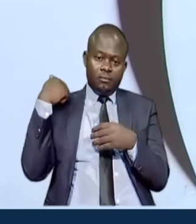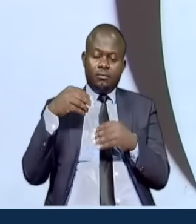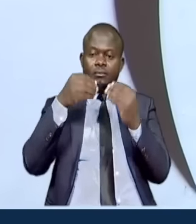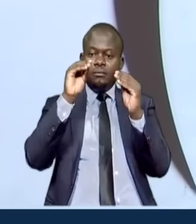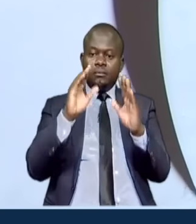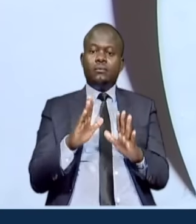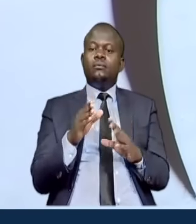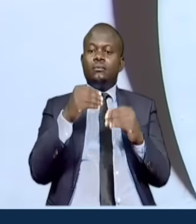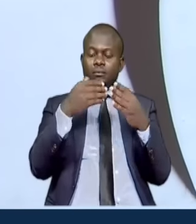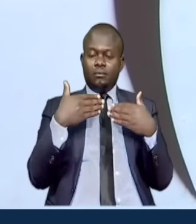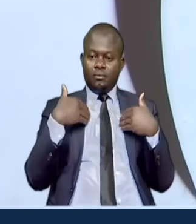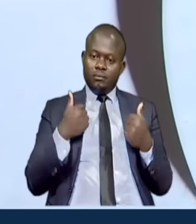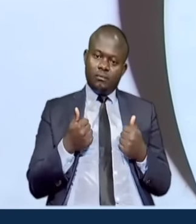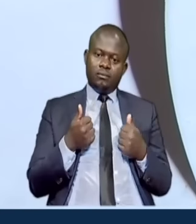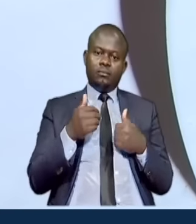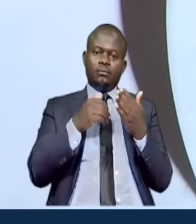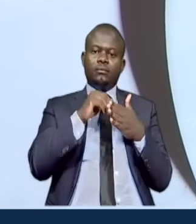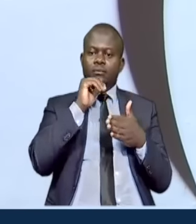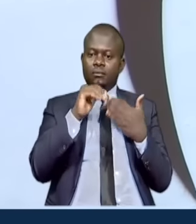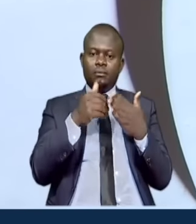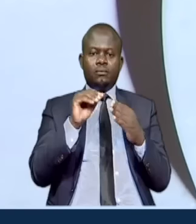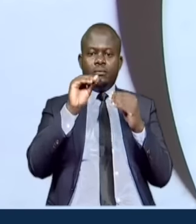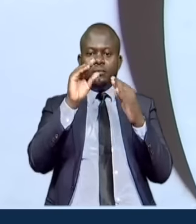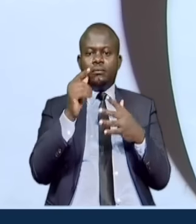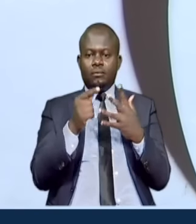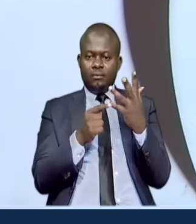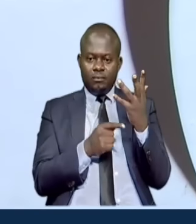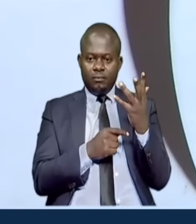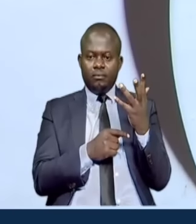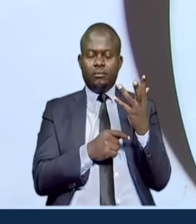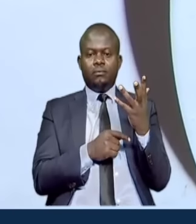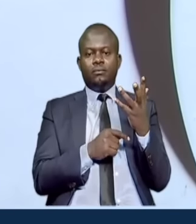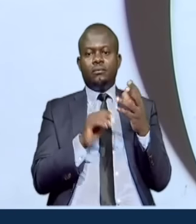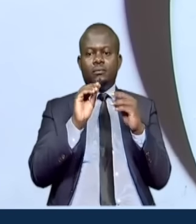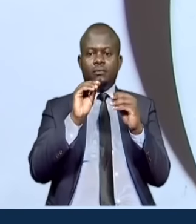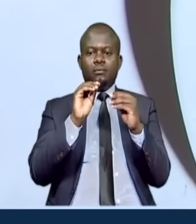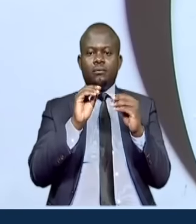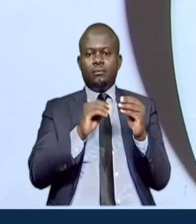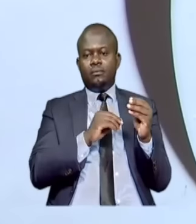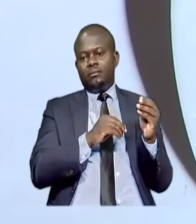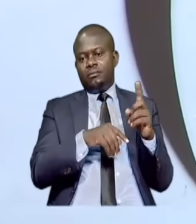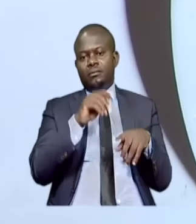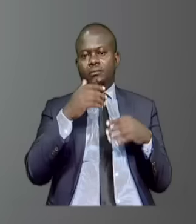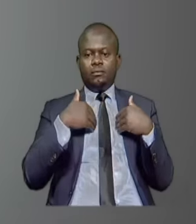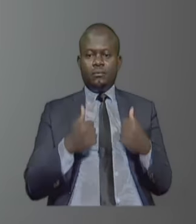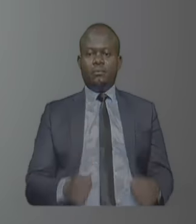inyigisho zitanga ubuzima aho kugira ngo twigishe inyigisho zitwara ubuzima.